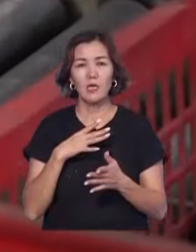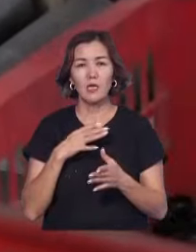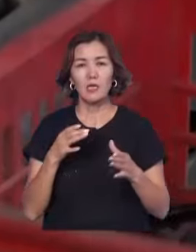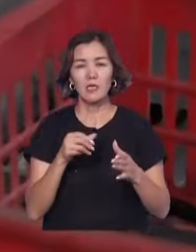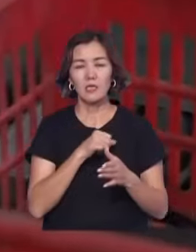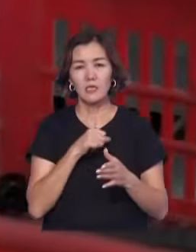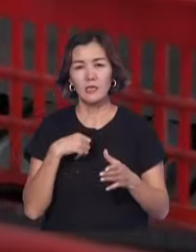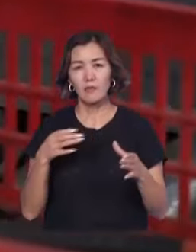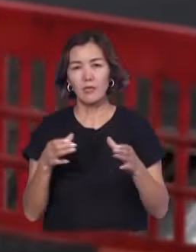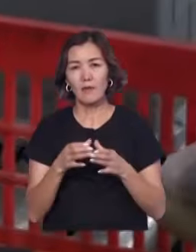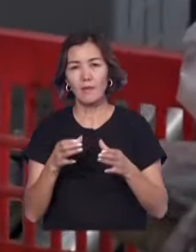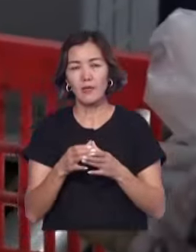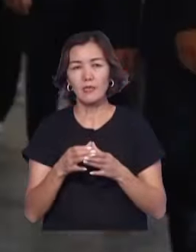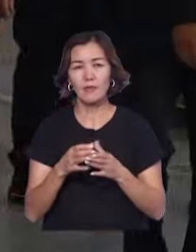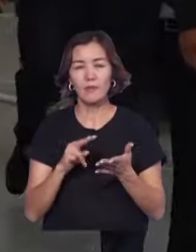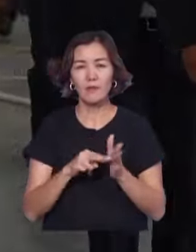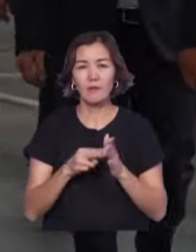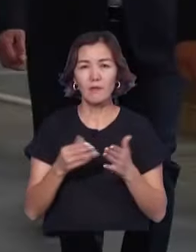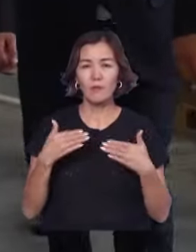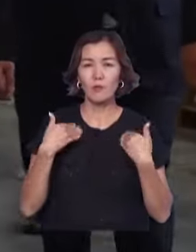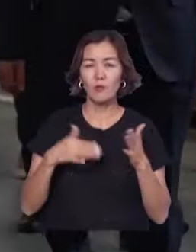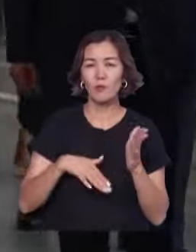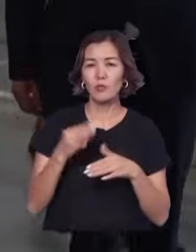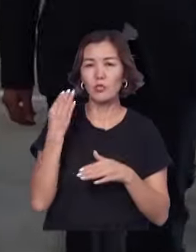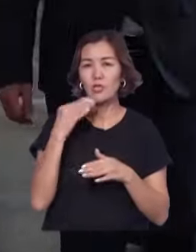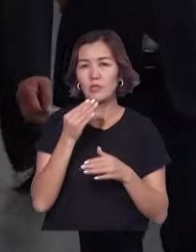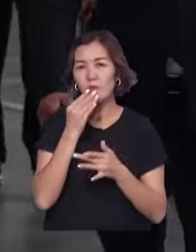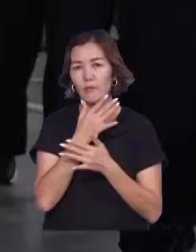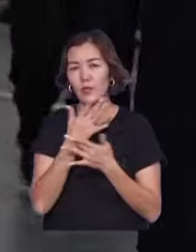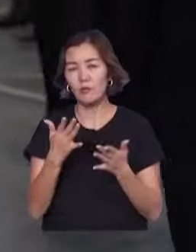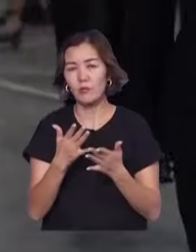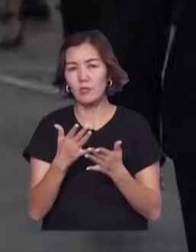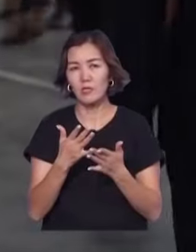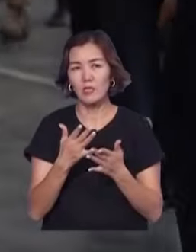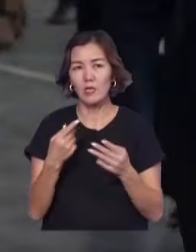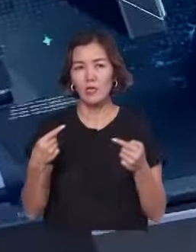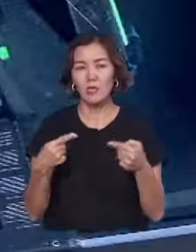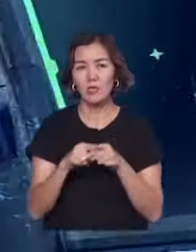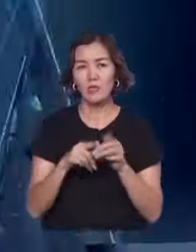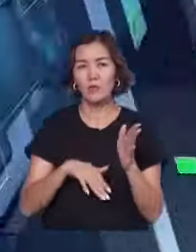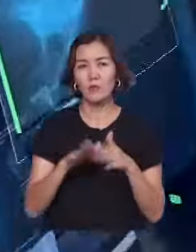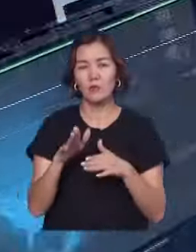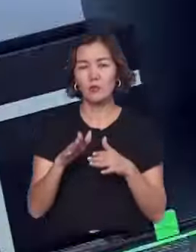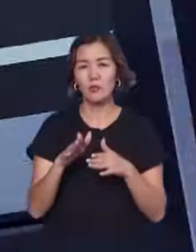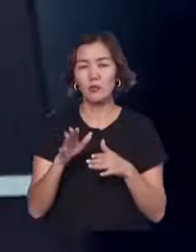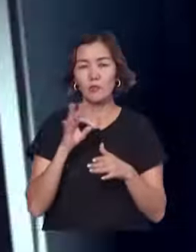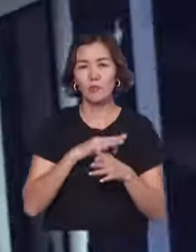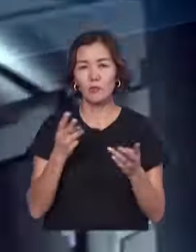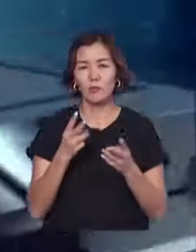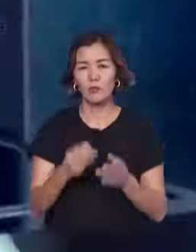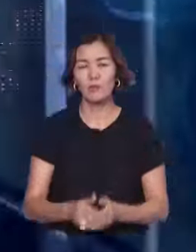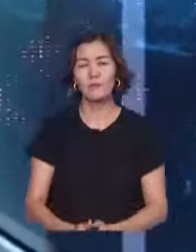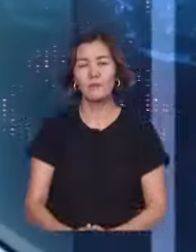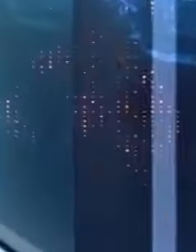в свою очередь, должны планомерно демонстрировать улучшение качества продукции и совершенствование технологических процессов. Надежда Белова, Габит